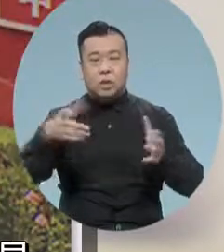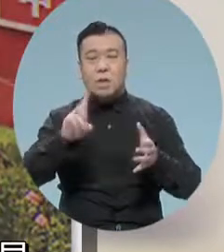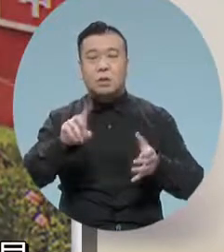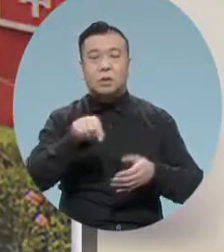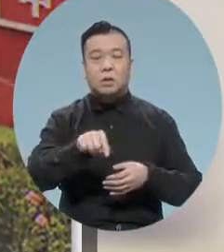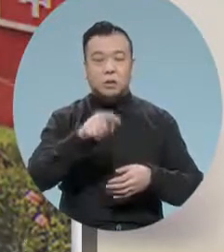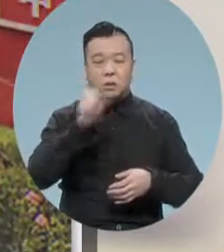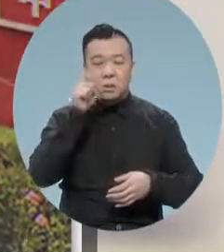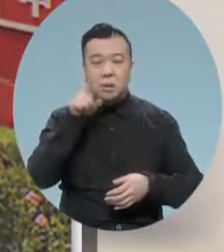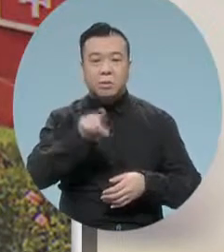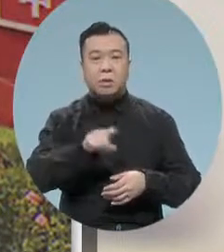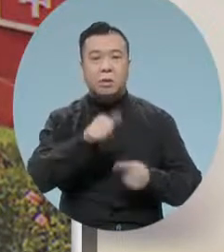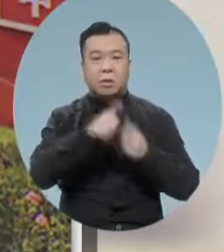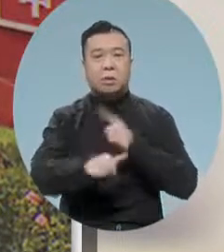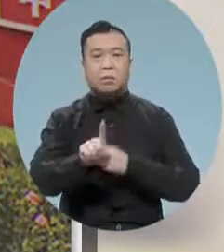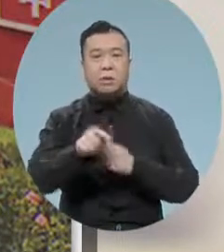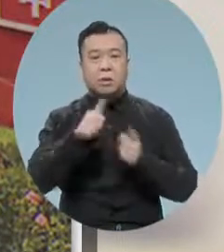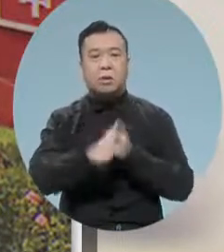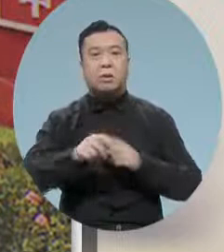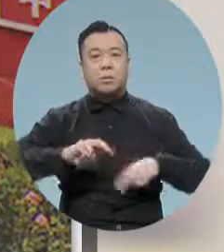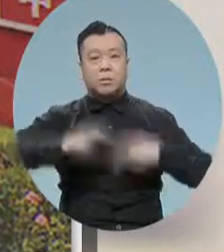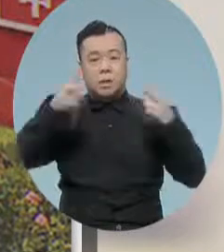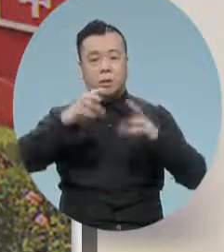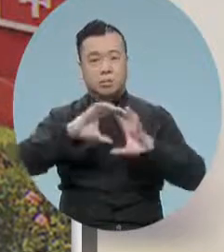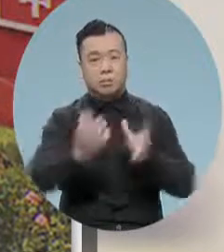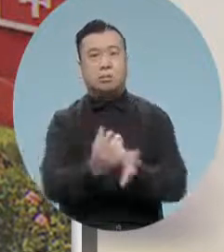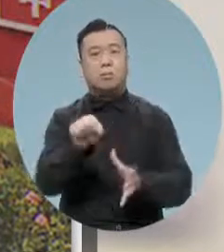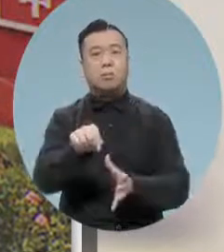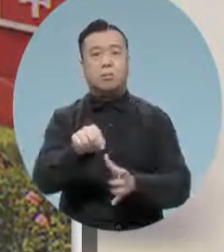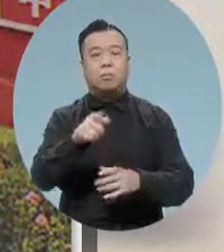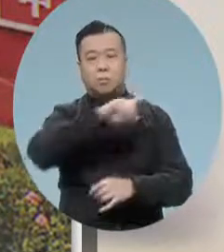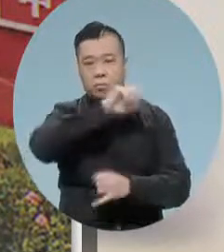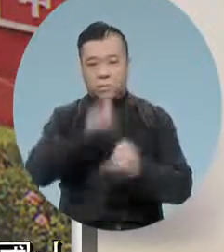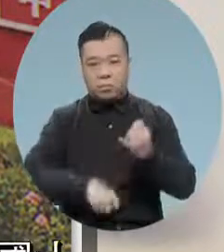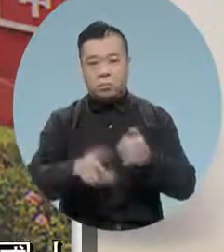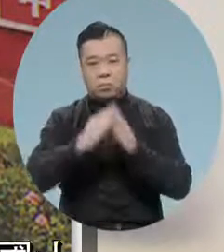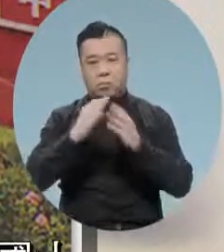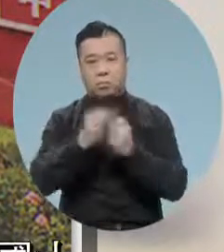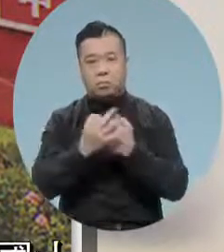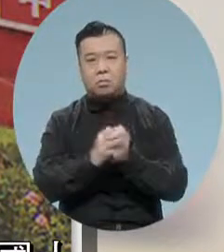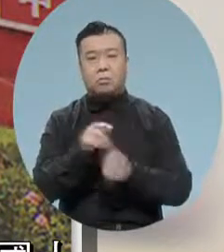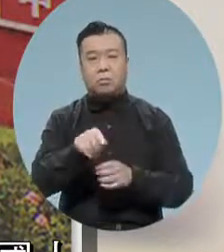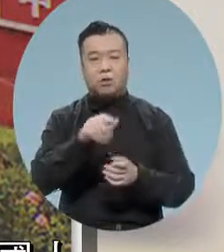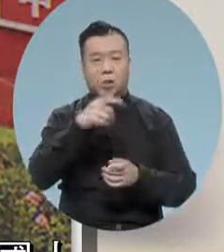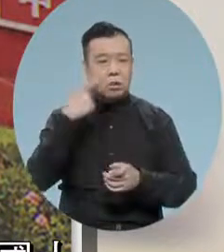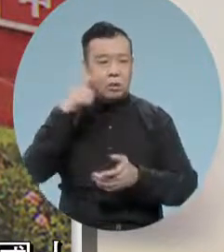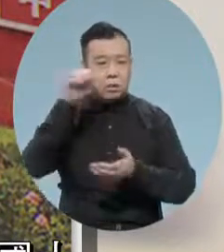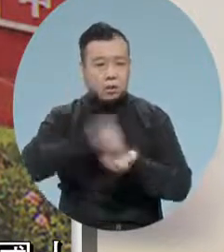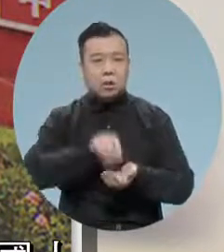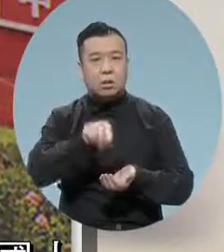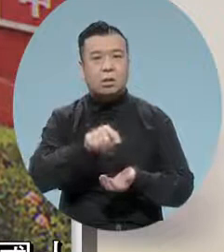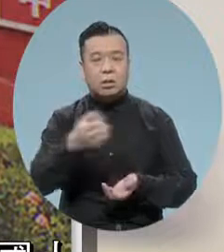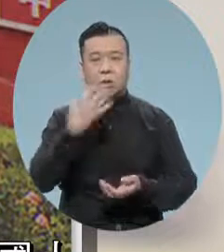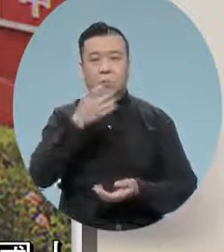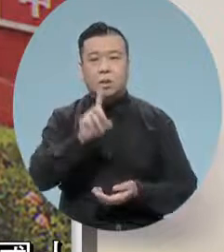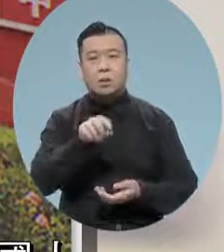係佢係先改造民族，後建立國家，佢係重新定義一個民族，重新話